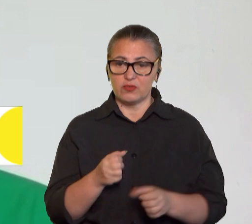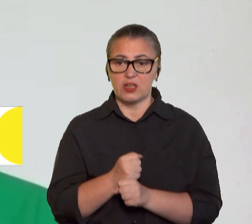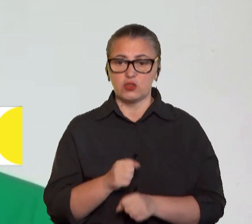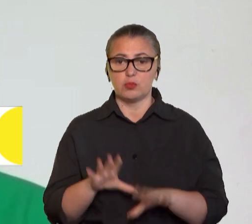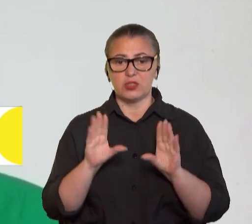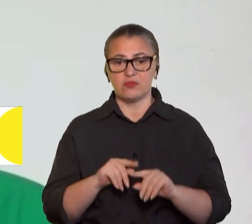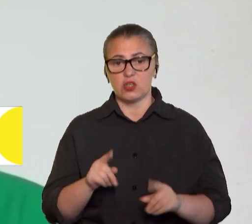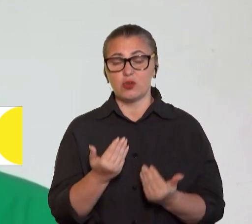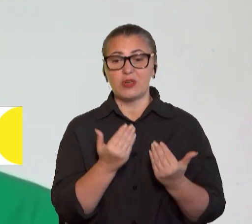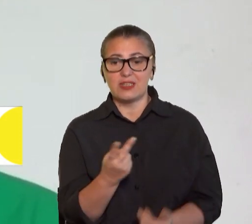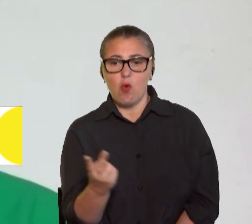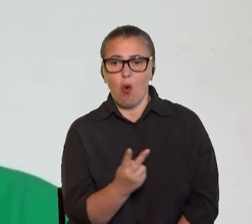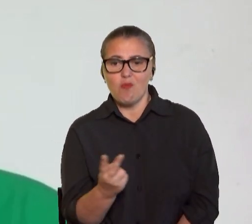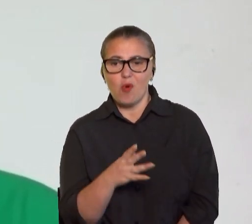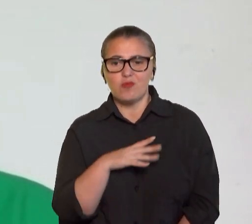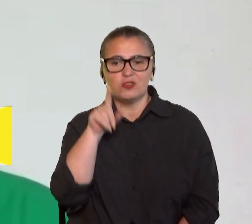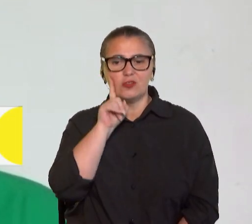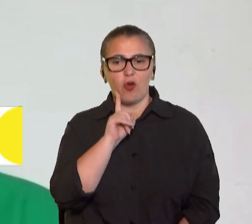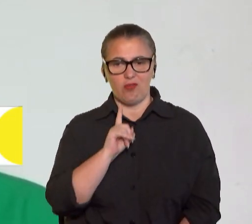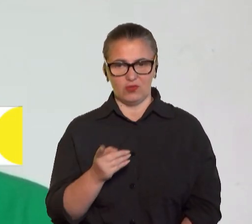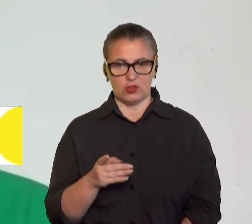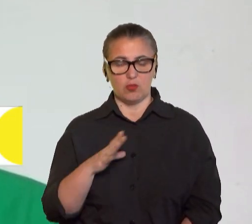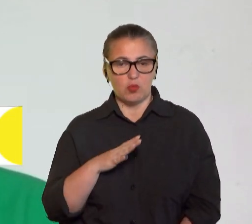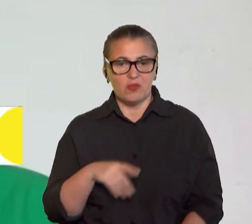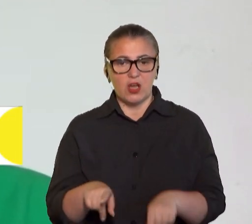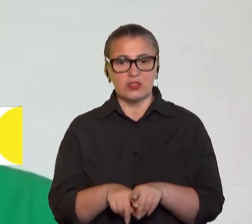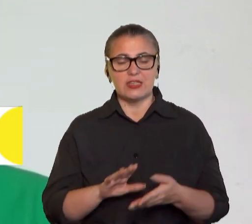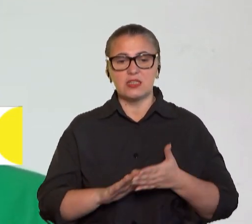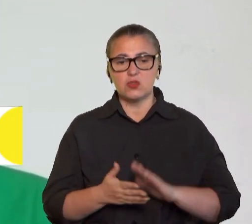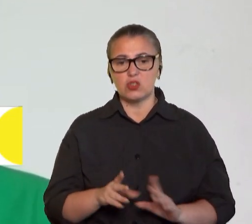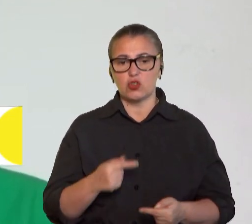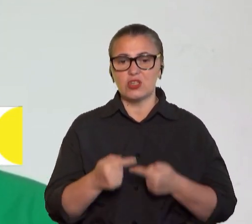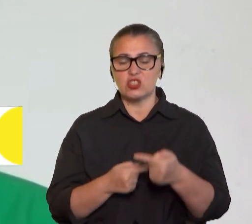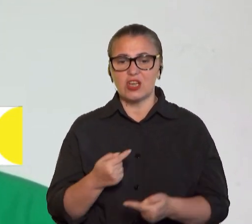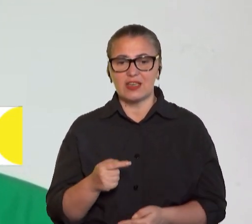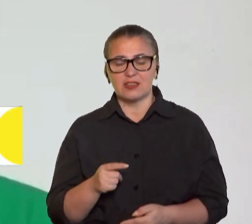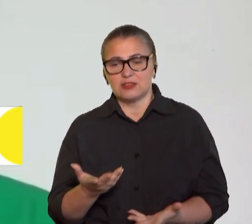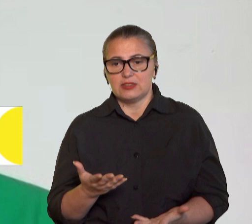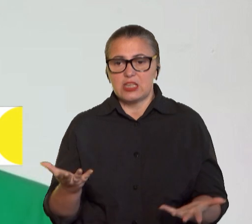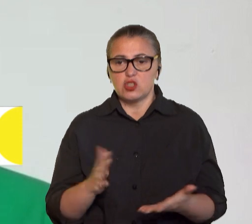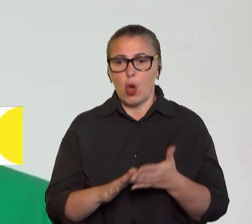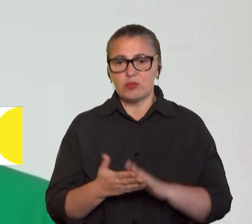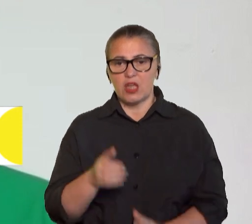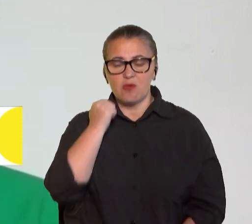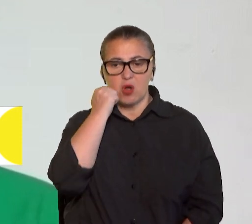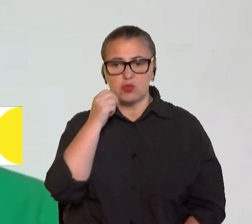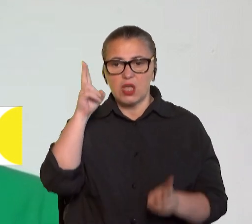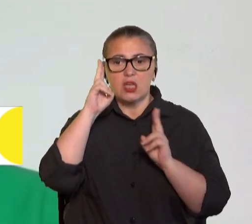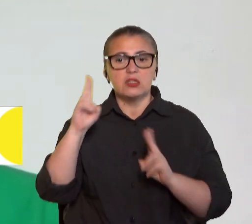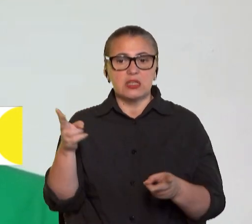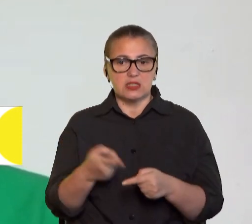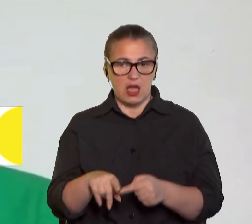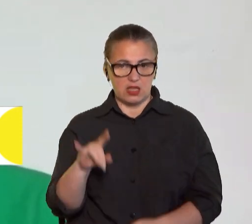для того, щоб їм обом було комфортно. Бувають такі ситуації, що через деякі обставини там бабуся і не знала цю